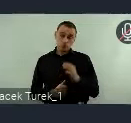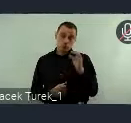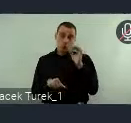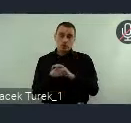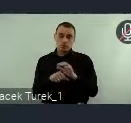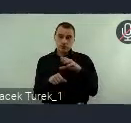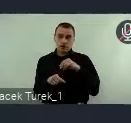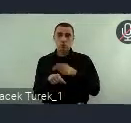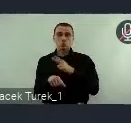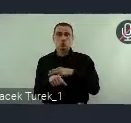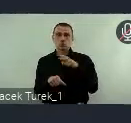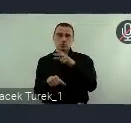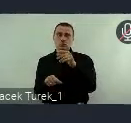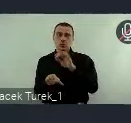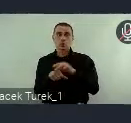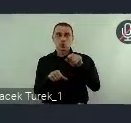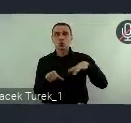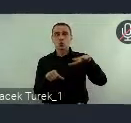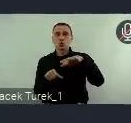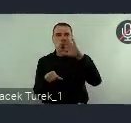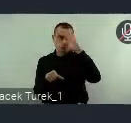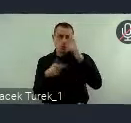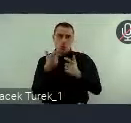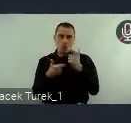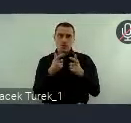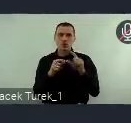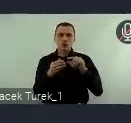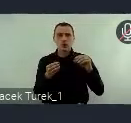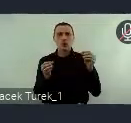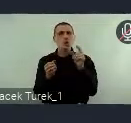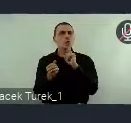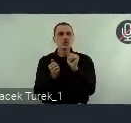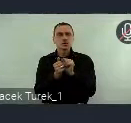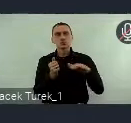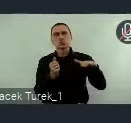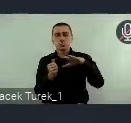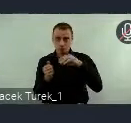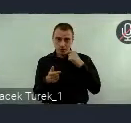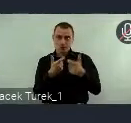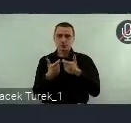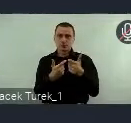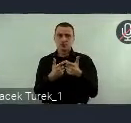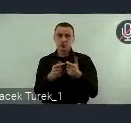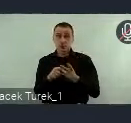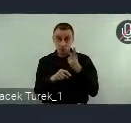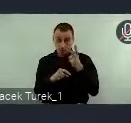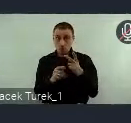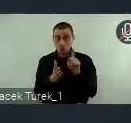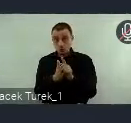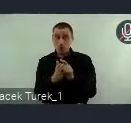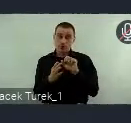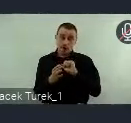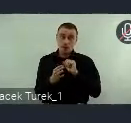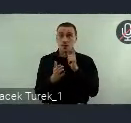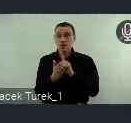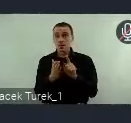wydarzenie No to w informacji poinformujcie że może być dostępne Jeżeli ktoś wam poprosił dostępność to powiem zapewnić że to no tak sobie